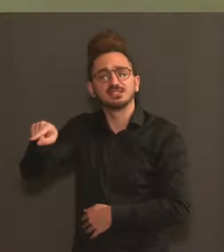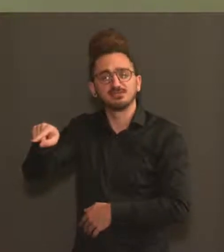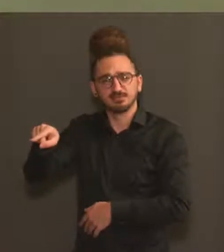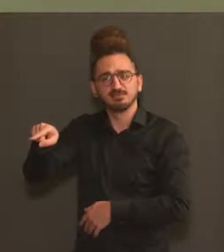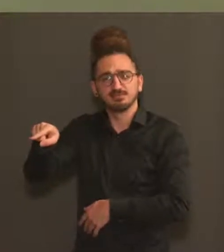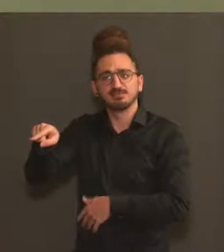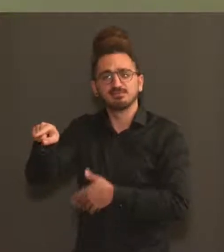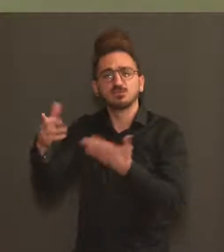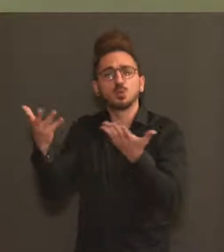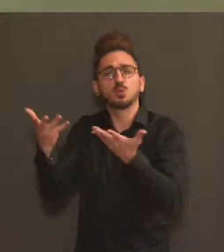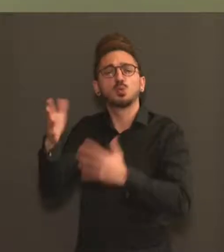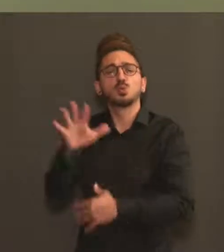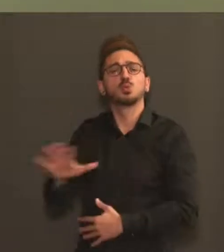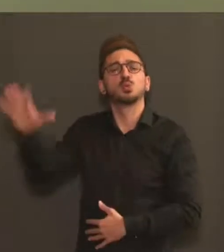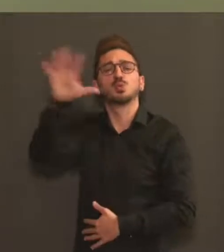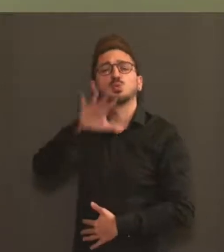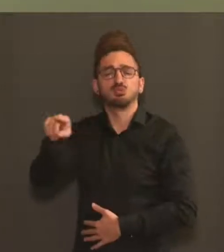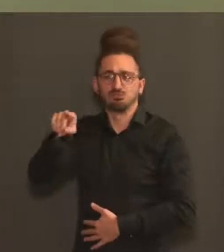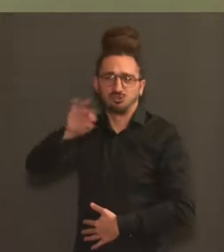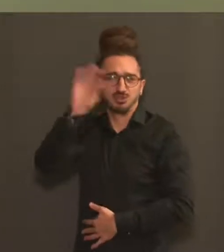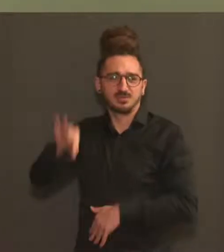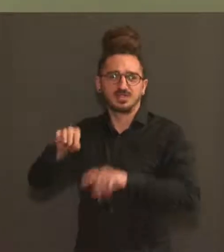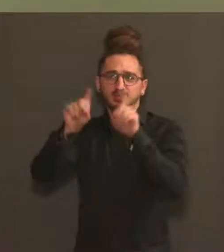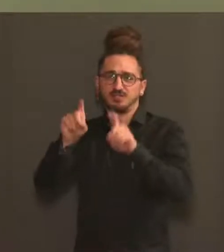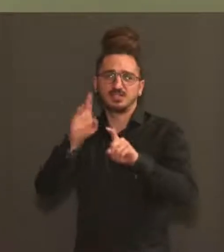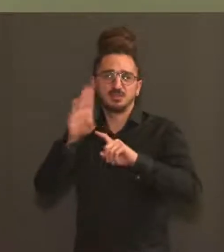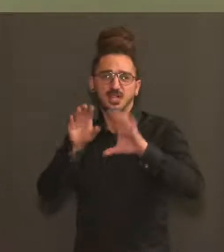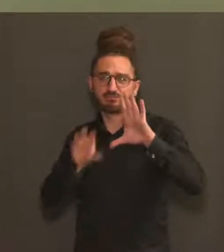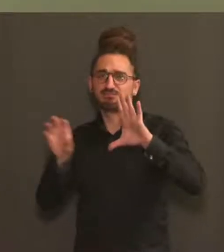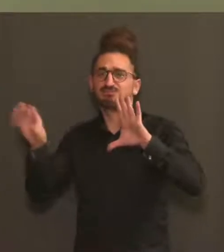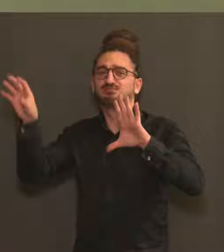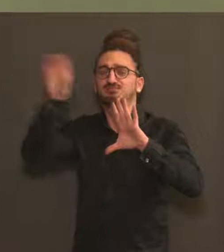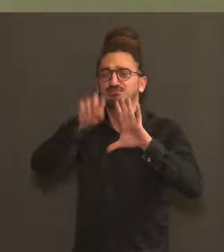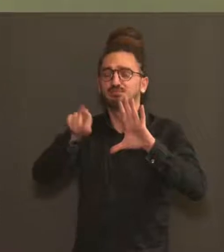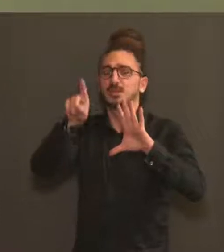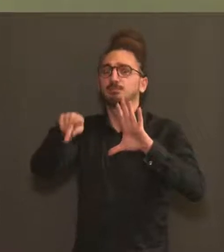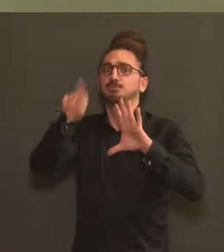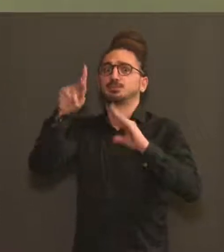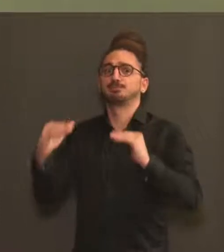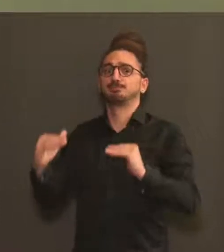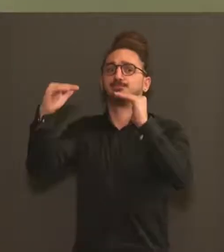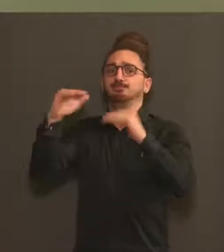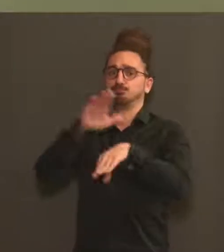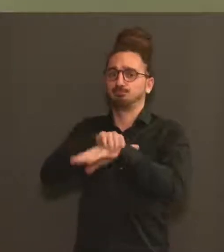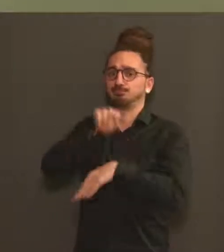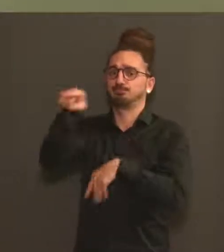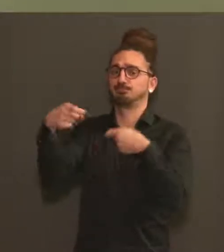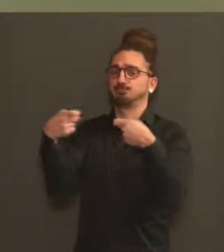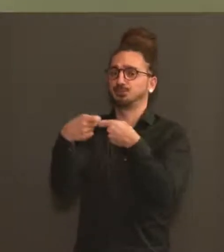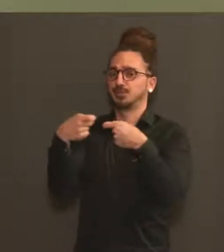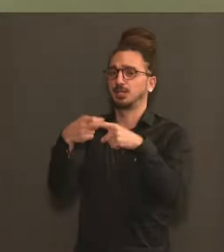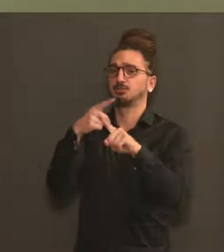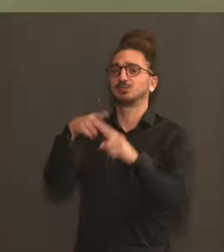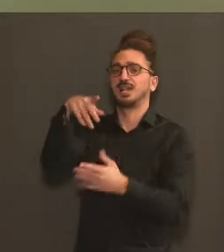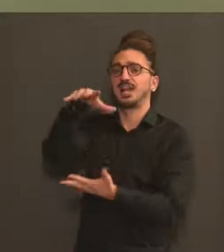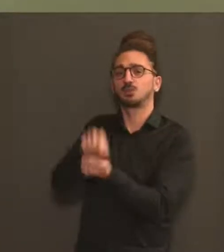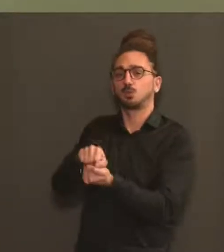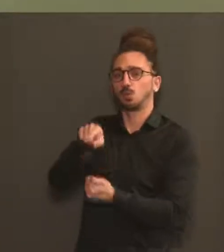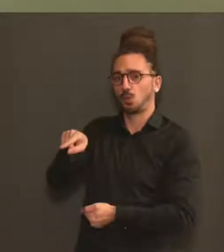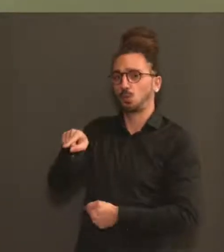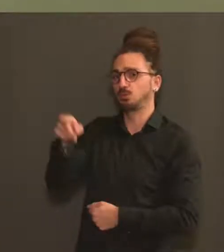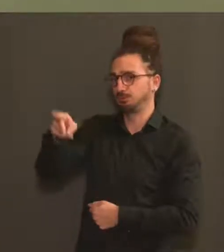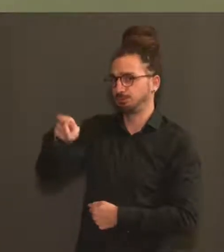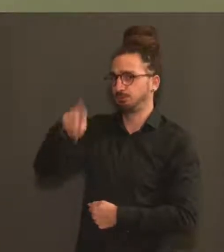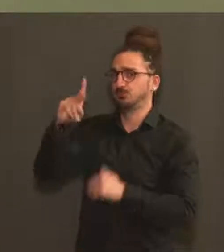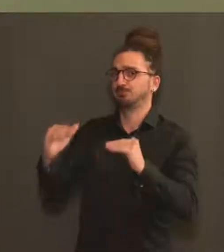plus prononcée à Bruxelles et dans le Hainaut. Ceci étant, le plus grand nombre de patients,